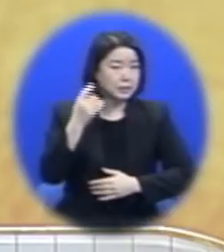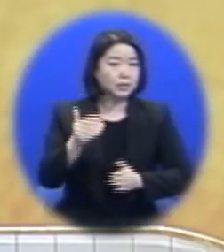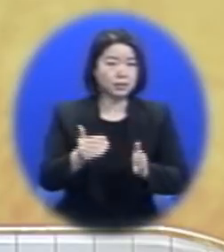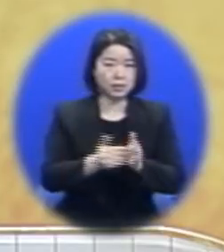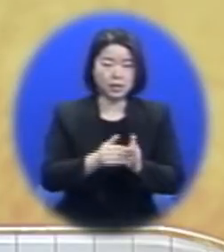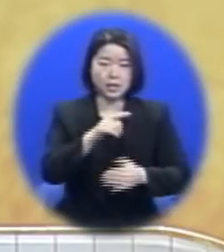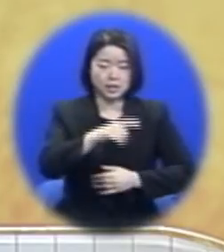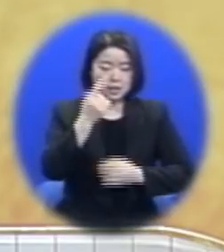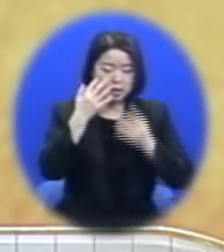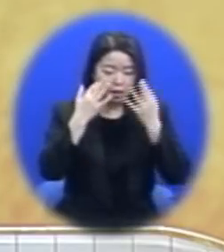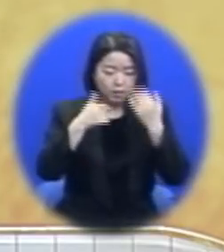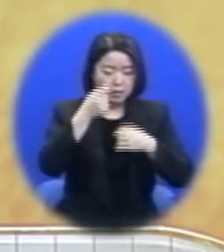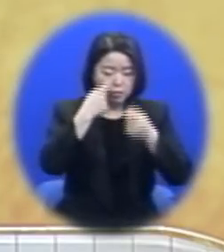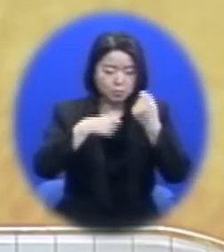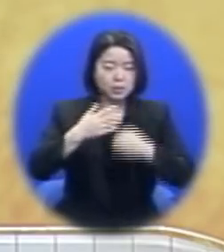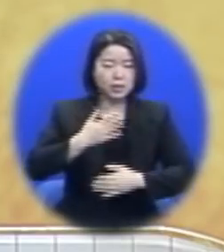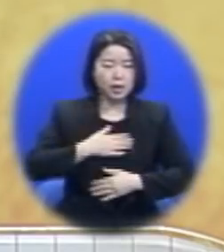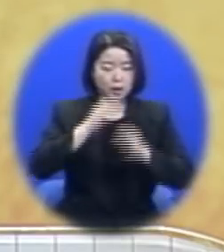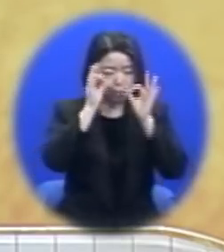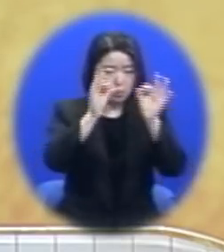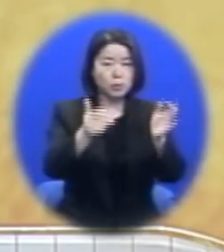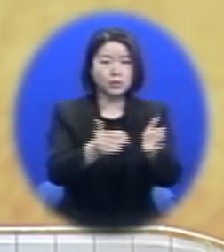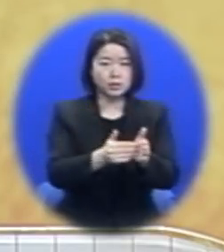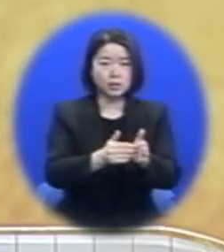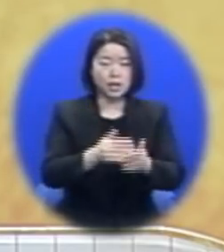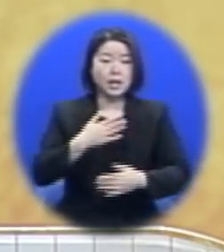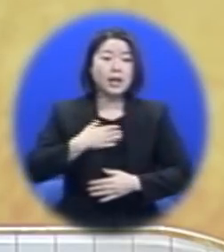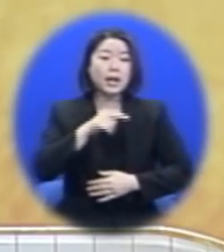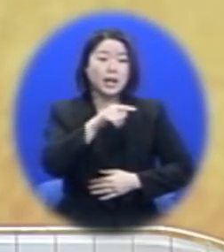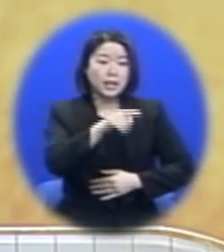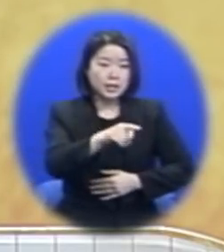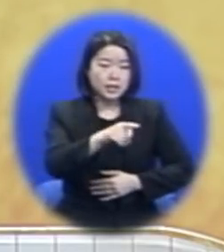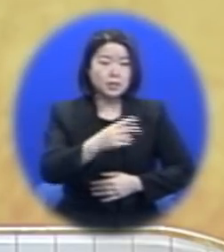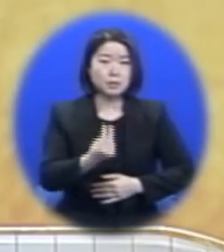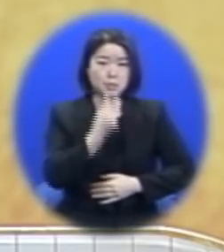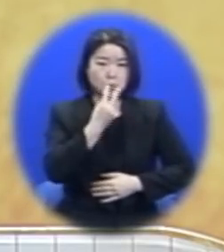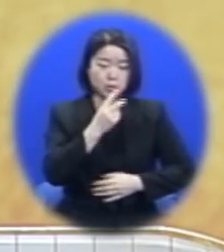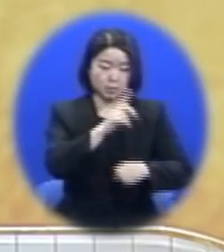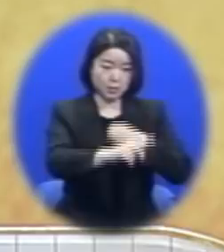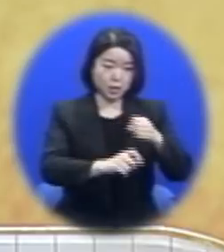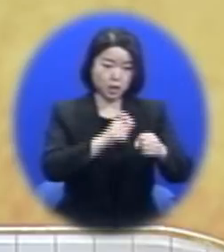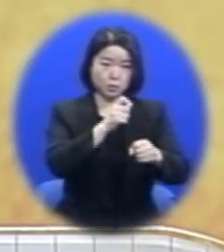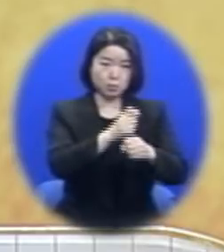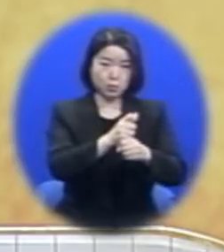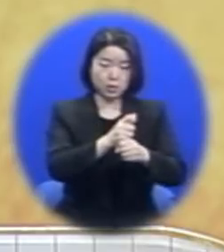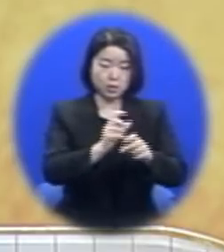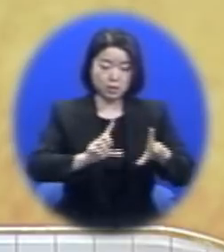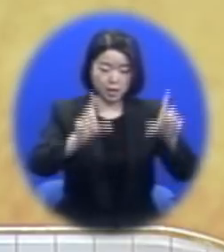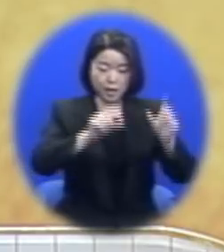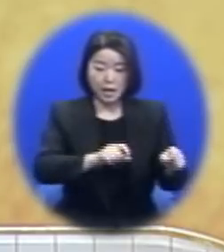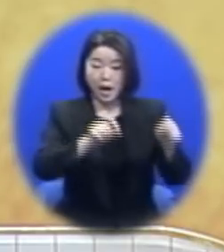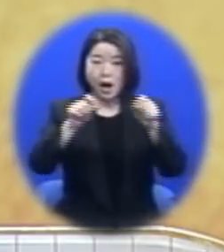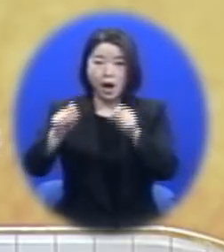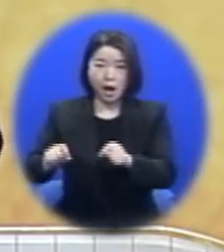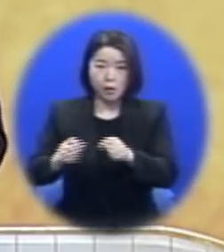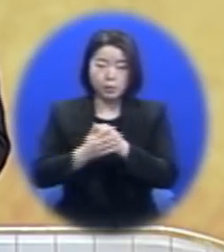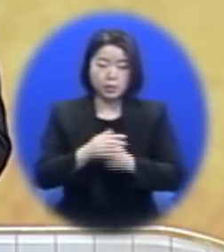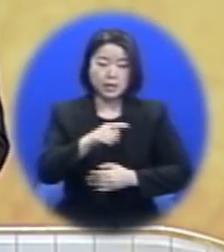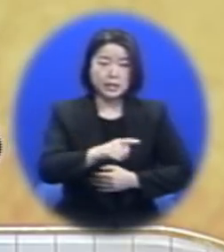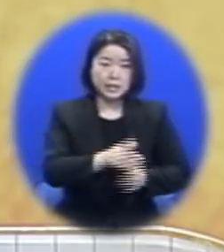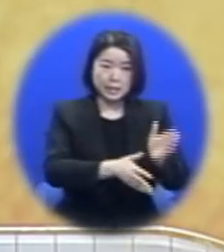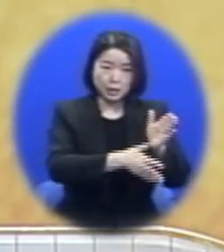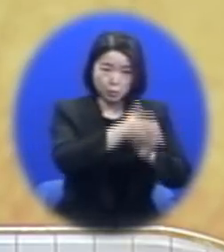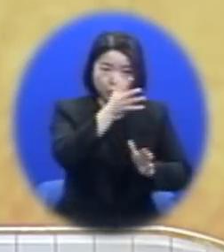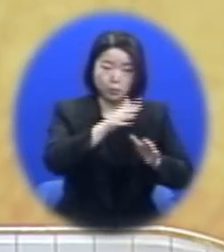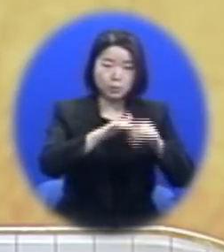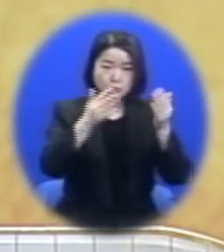내가 흘리는 눈물도 내가 보았다. 내가 너의 목숨을 15 해 더 연장시키고 너와 이 도성을 아시리아 왕의